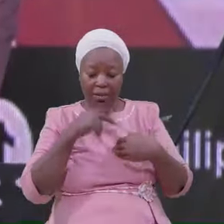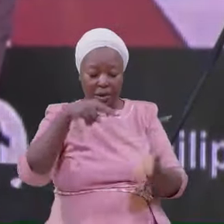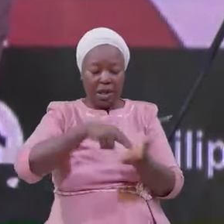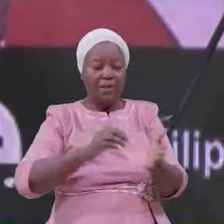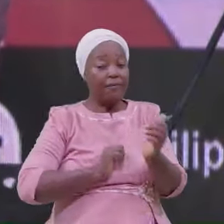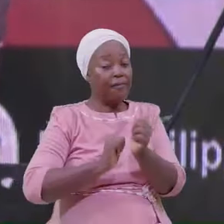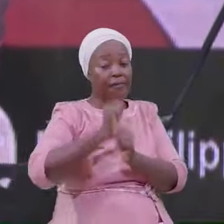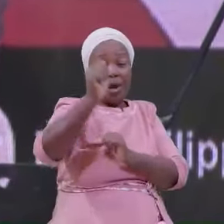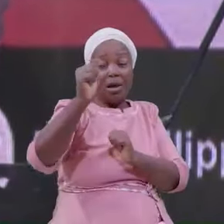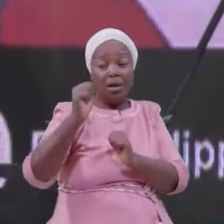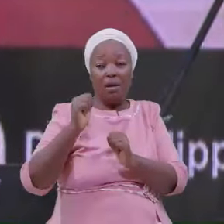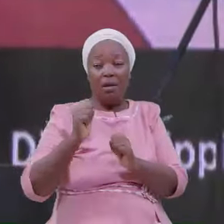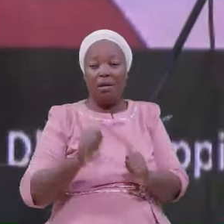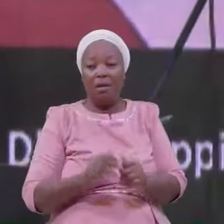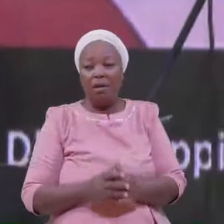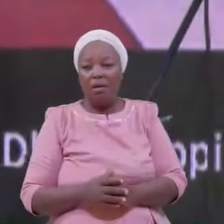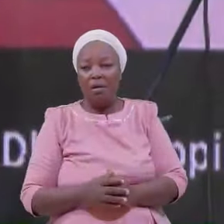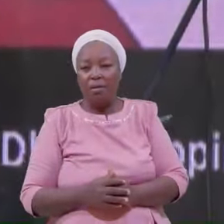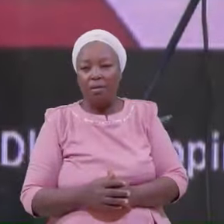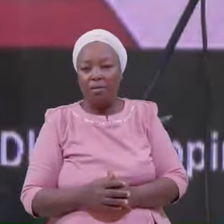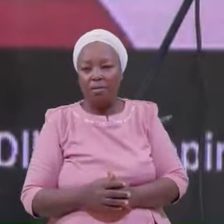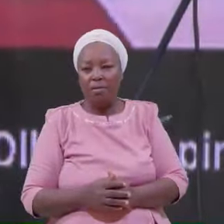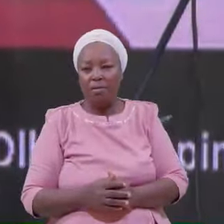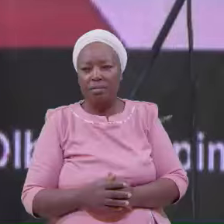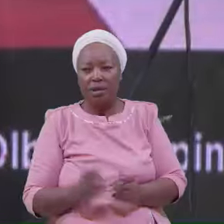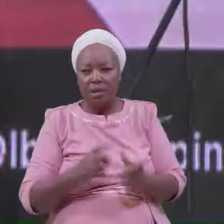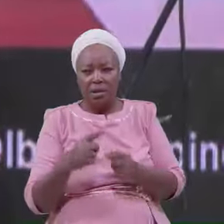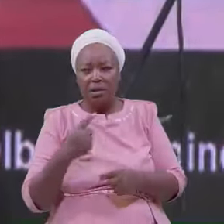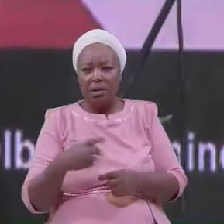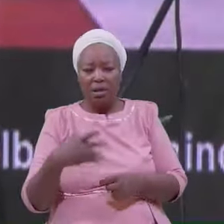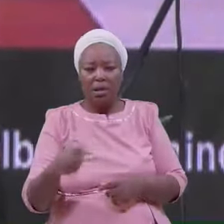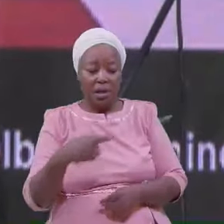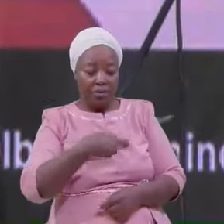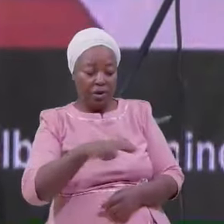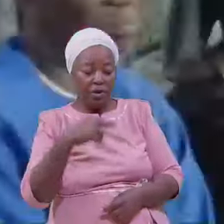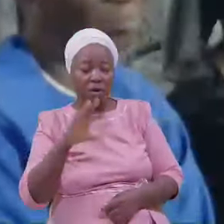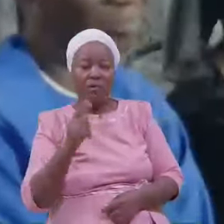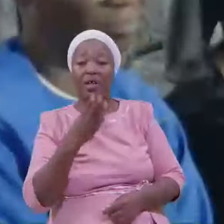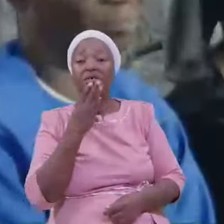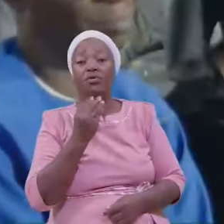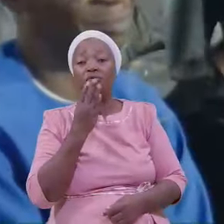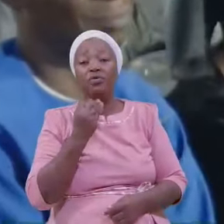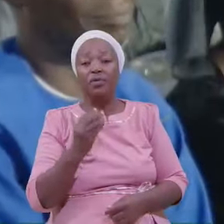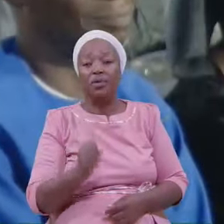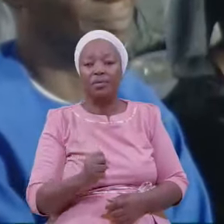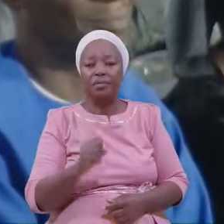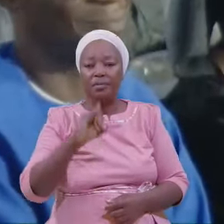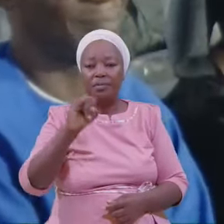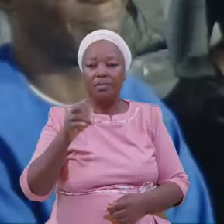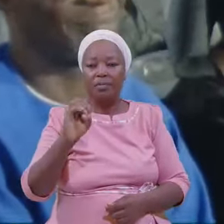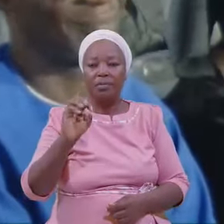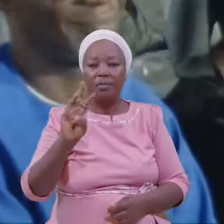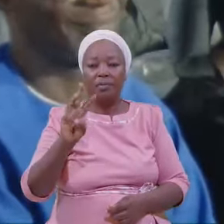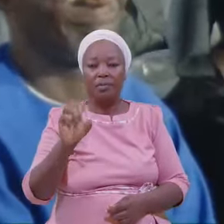tao ay nakatingin sa malayo. Oh, this is the religion of the Jews. Sino ito na nanggaling sa mga Hudyo? So